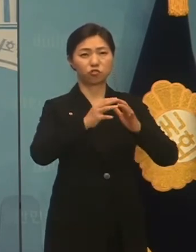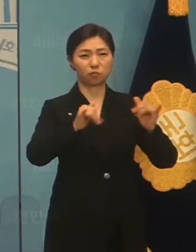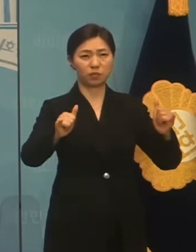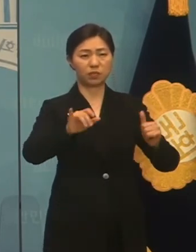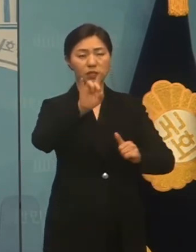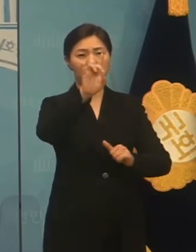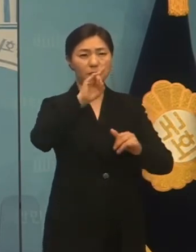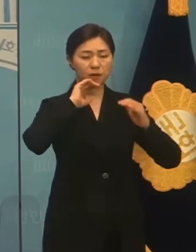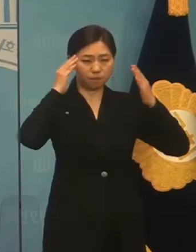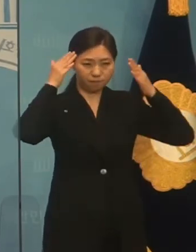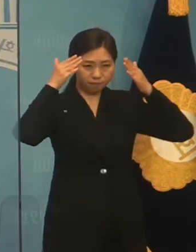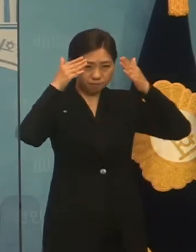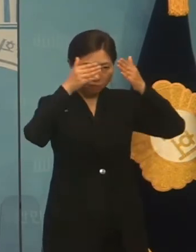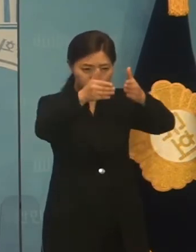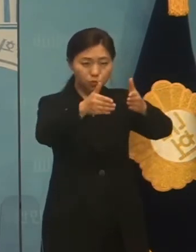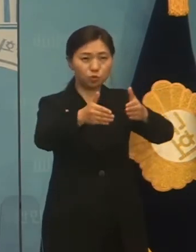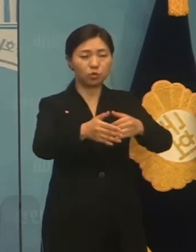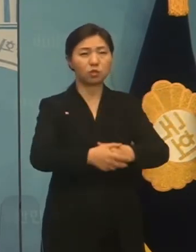바라보며